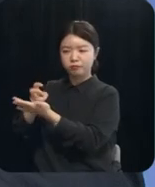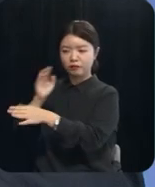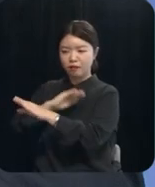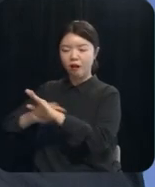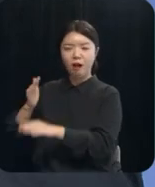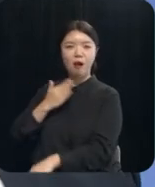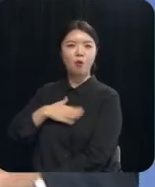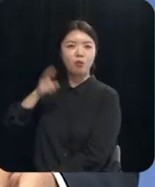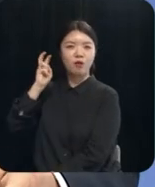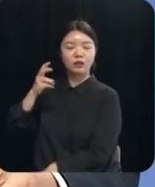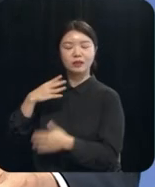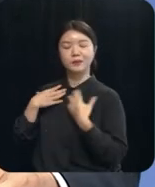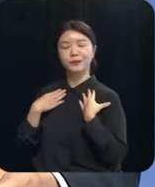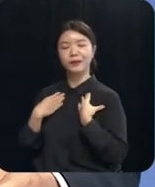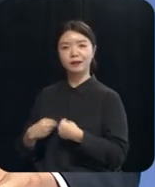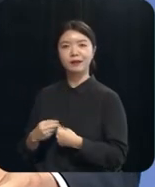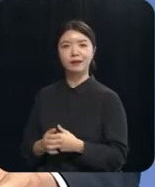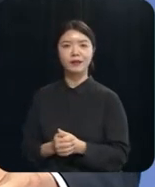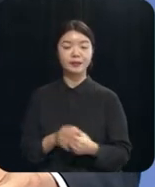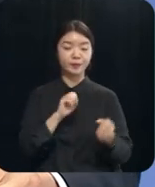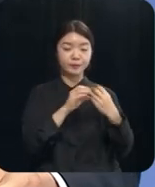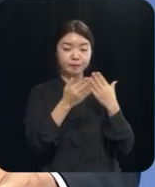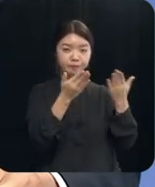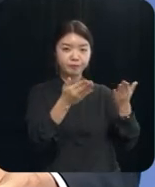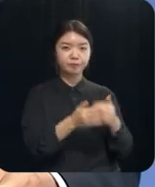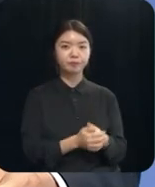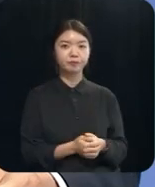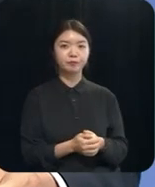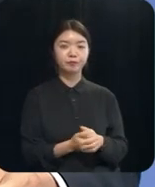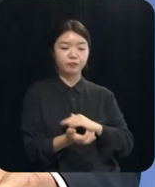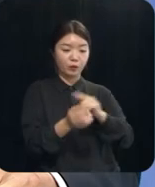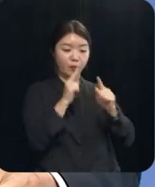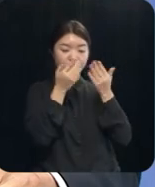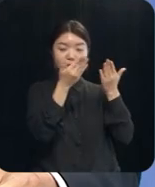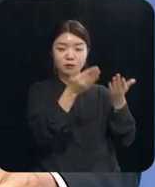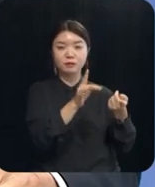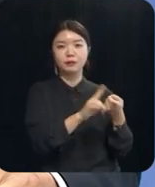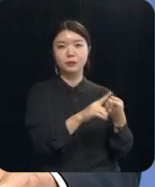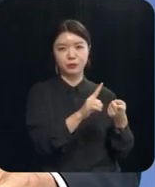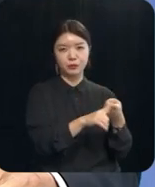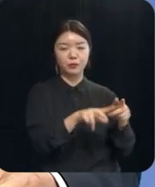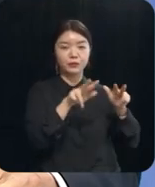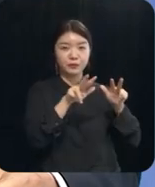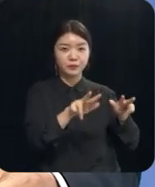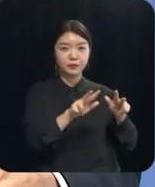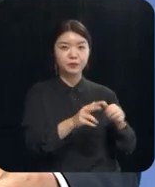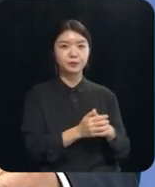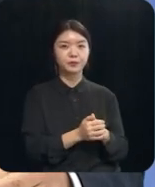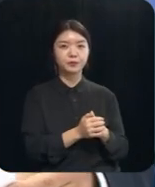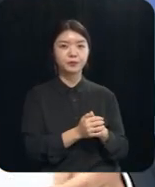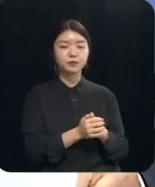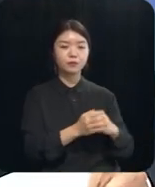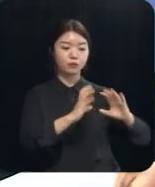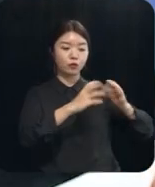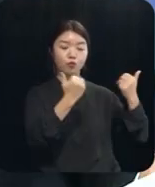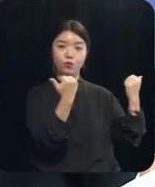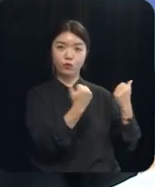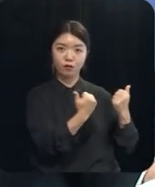텐데 실망입니다. 답변 드리겠습니다. 아까도 말씀드렸듯이 현재